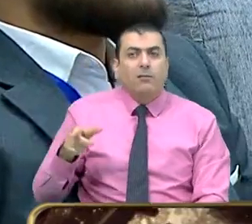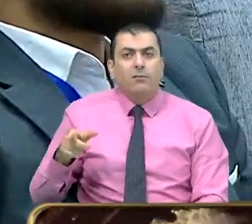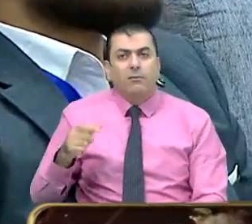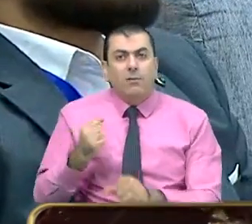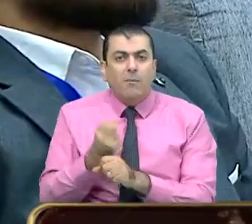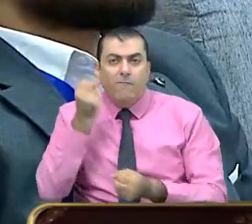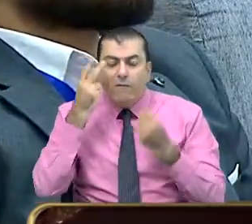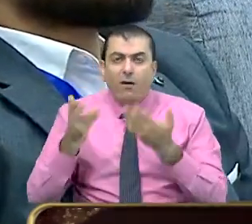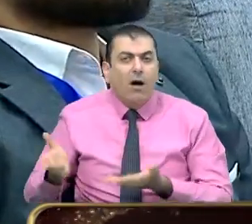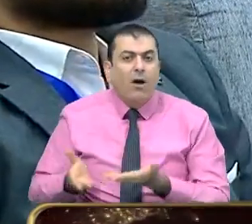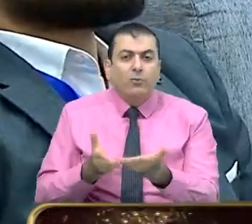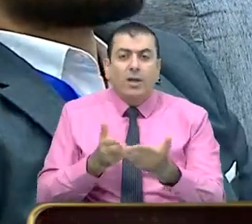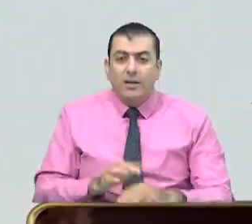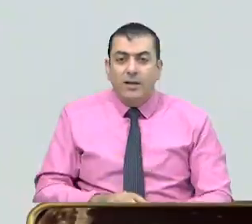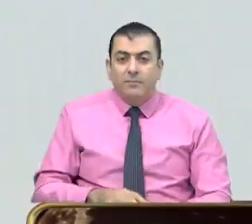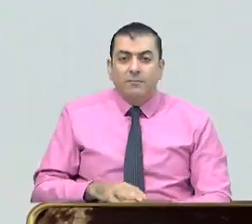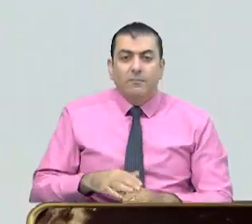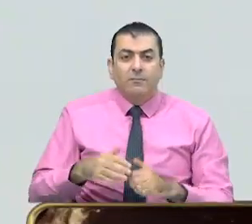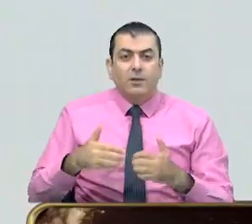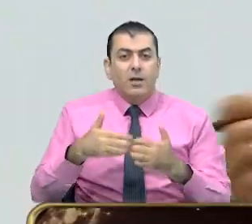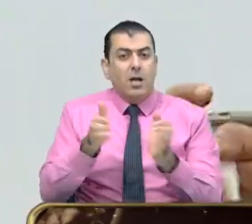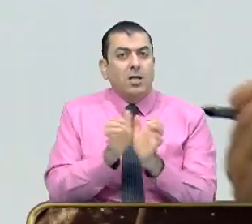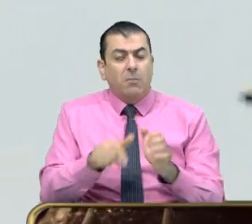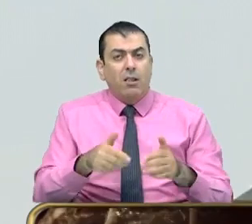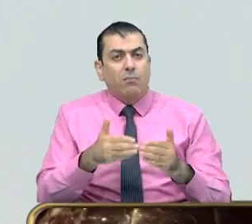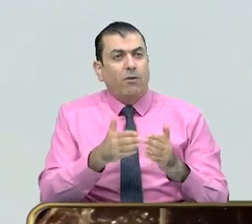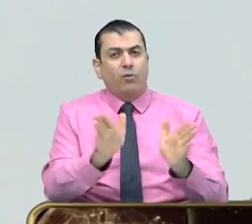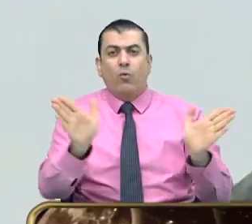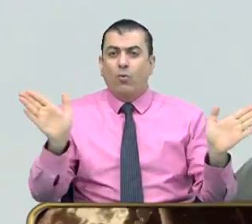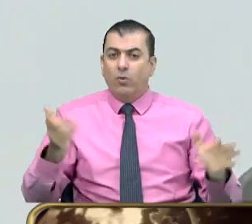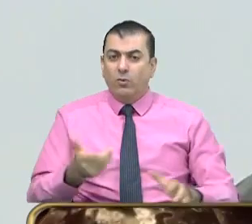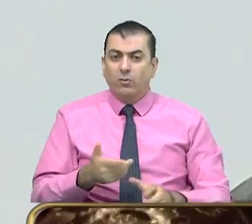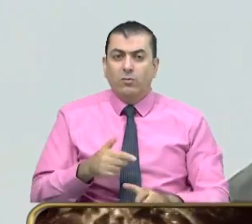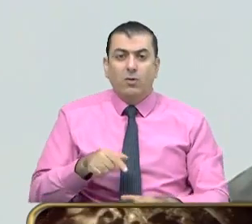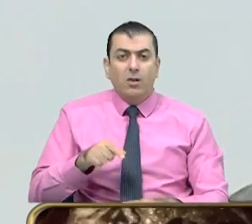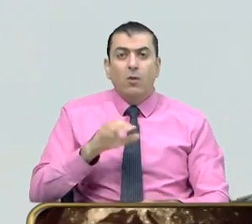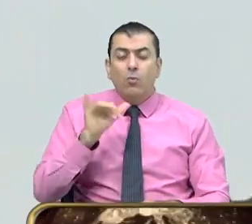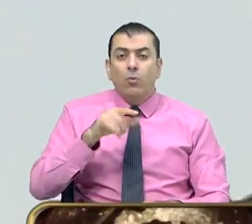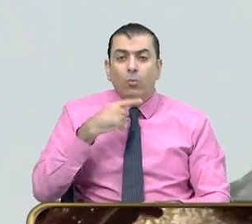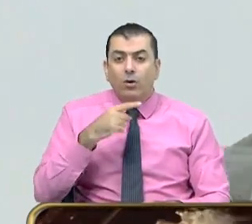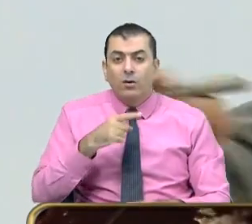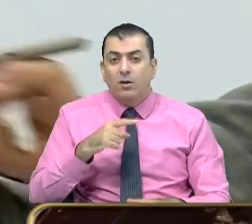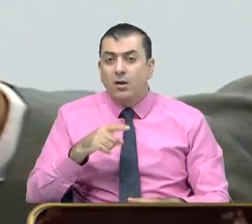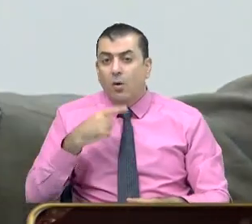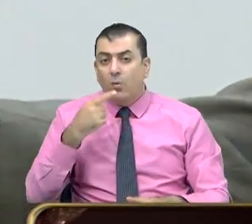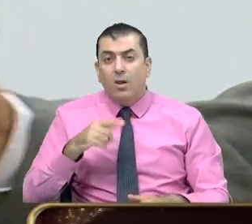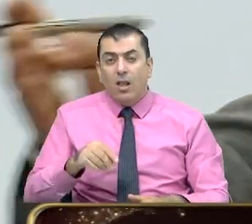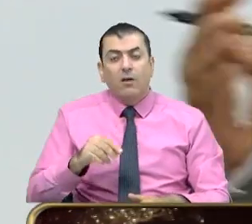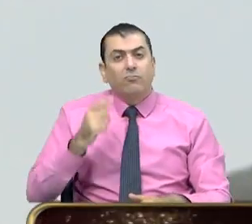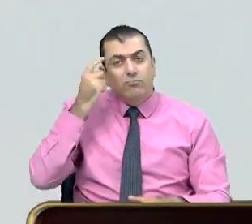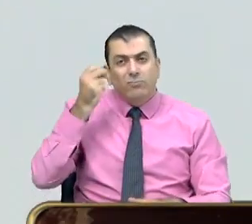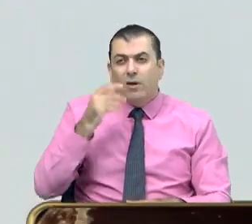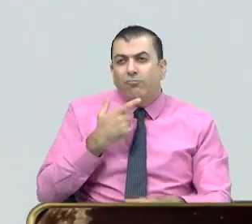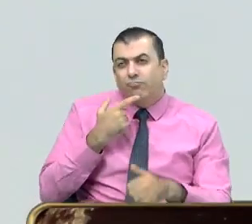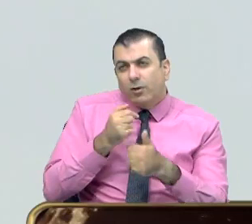الموجوده في هذه الاحزاب مساحه كبيره وعنا متدرجه من اقصى اليمين الى اقصى اليسار